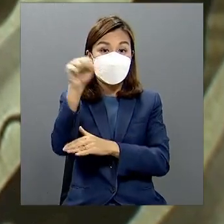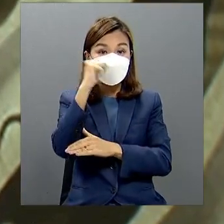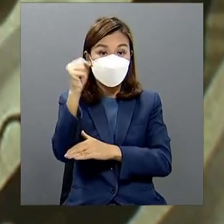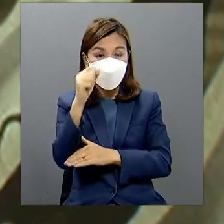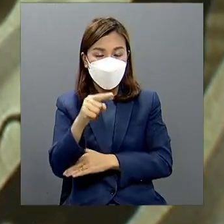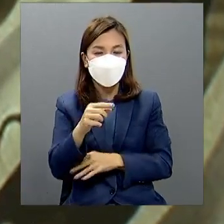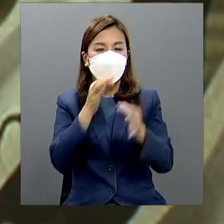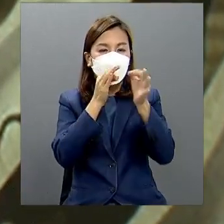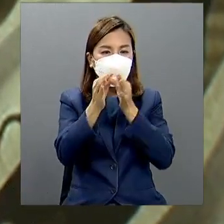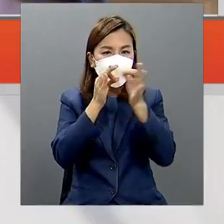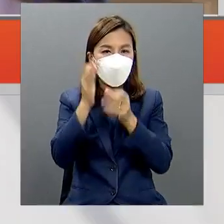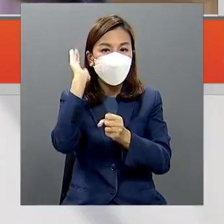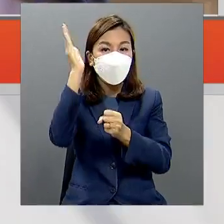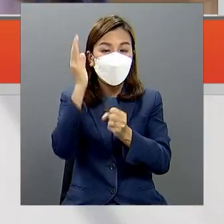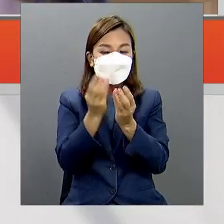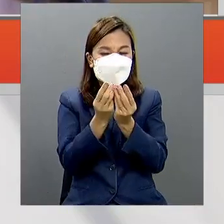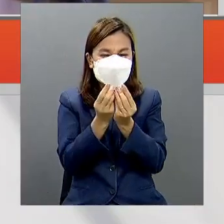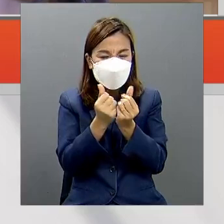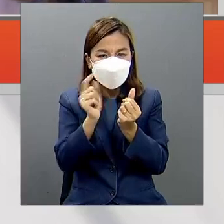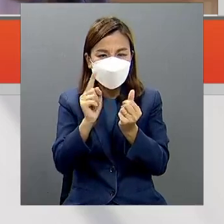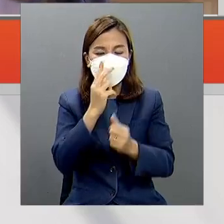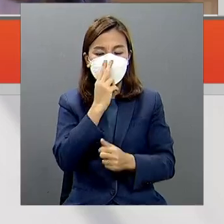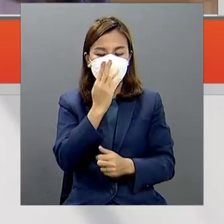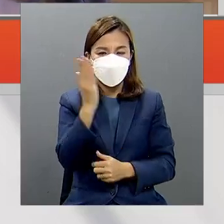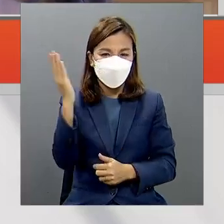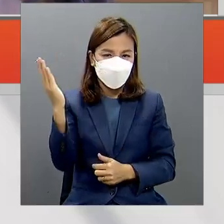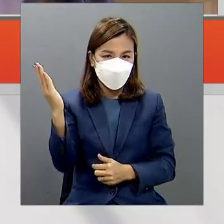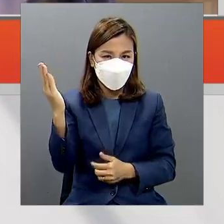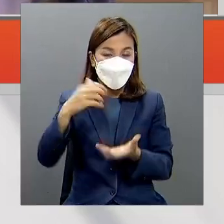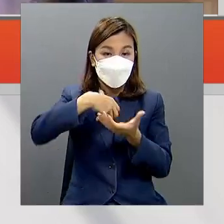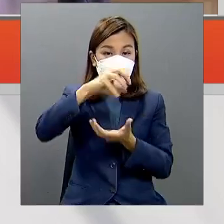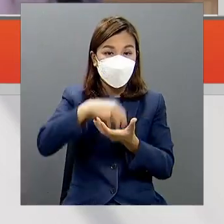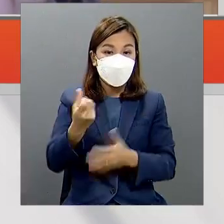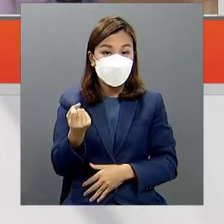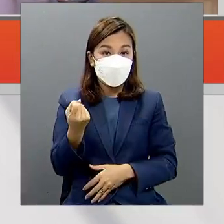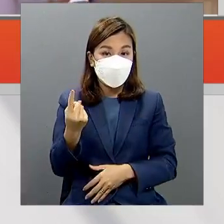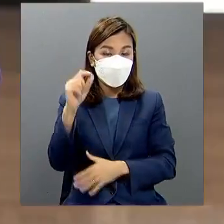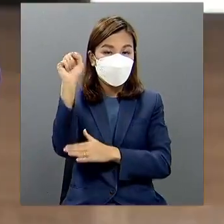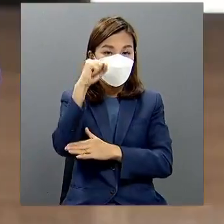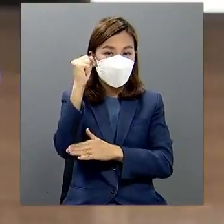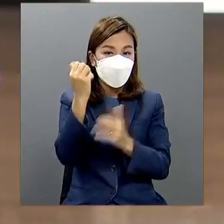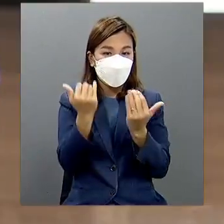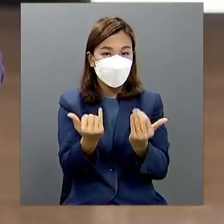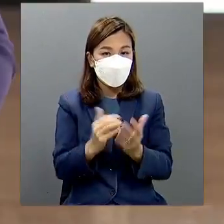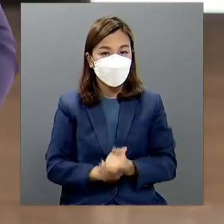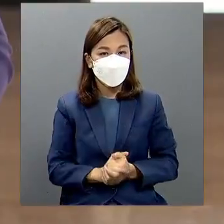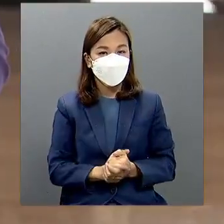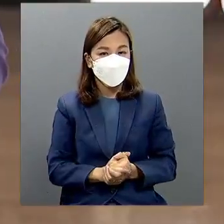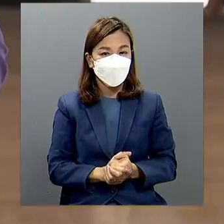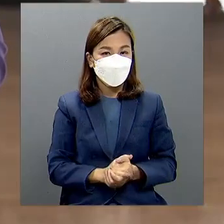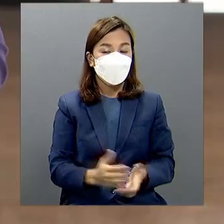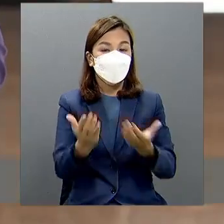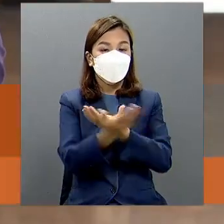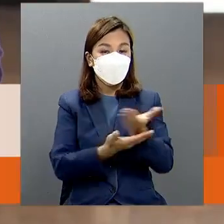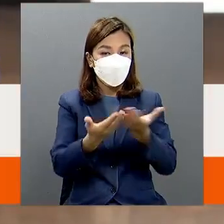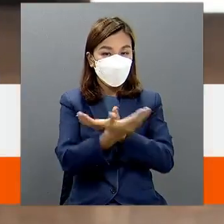เอียดเป็นอย่างไรติดตามจากคุณยานีไหว้ครูรายงานสดจากรัฐสภาค่ะ ค่ะคุณเสาวลักษณ์คะในการอภิปรายไม่ไว้วางใจ